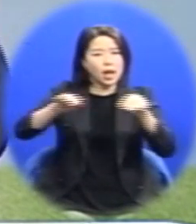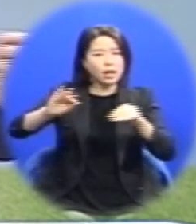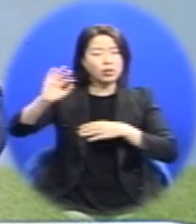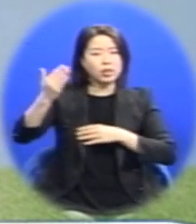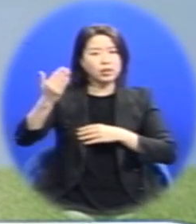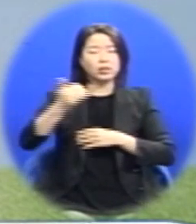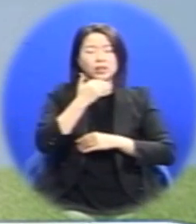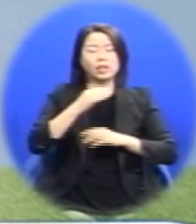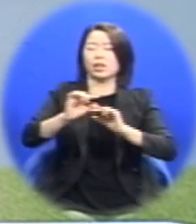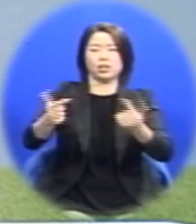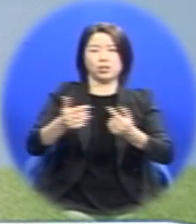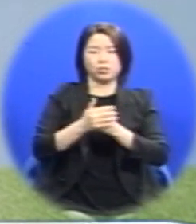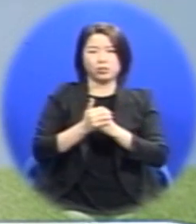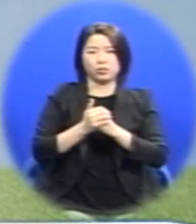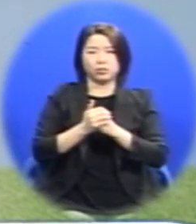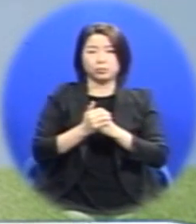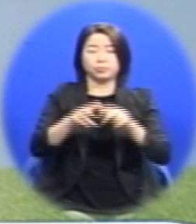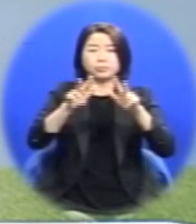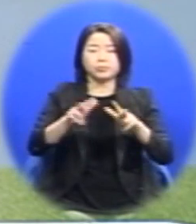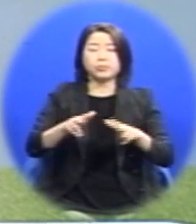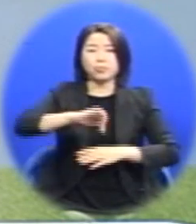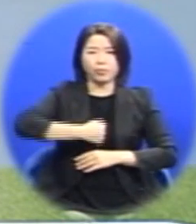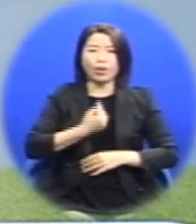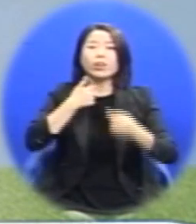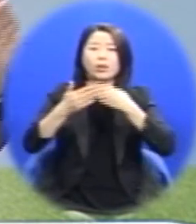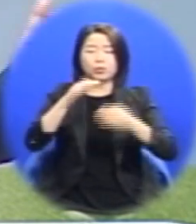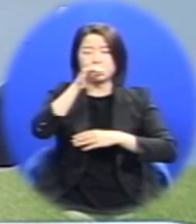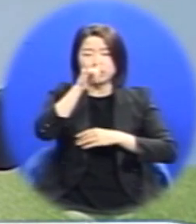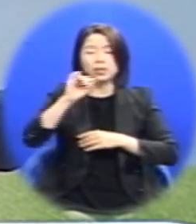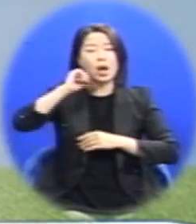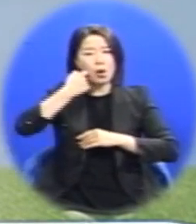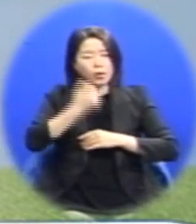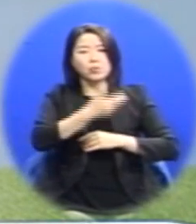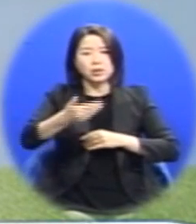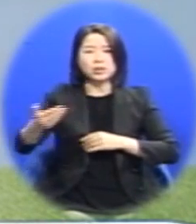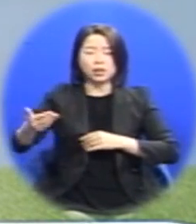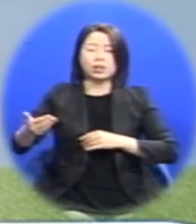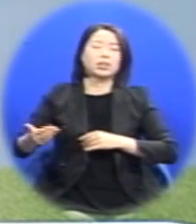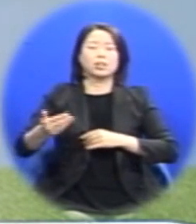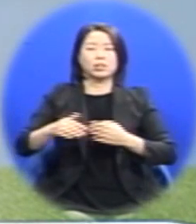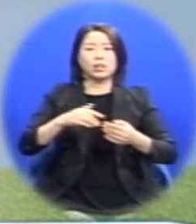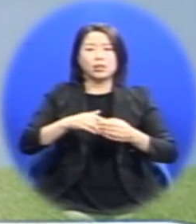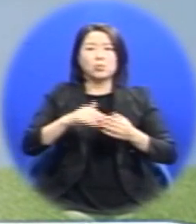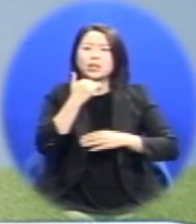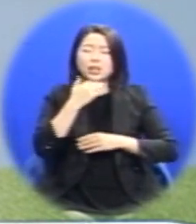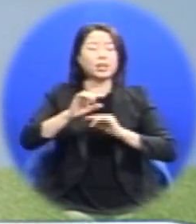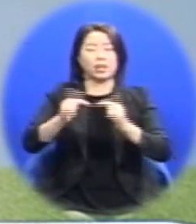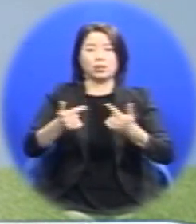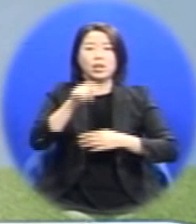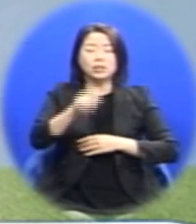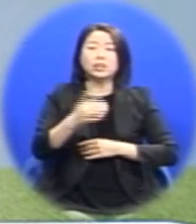기다린 게 아니었다는. 지금 자기가 겪고 있는 어려움이 지나가기를 그가 기다렸던 게 아니었다는.